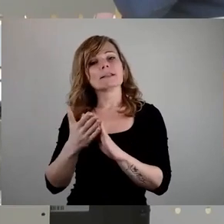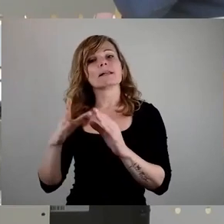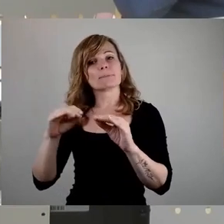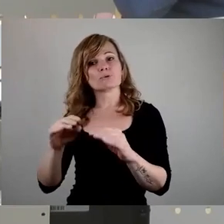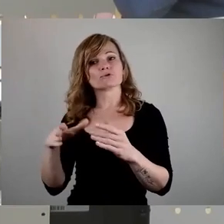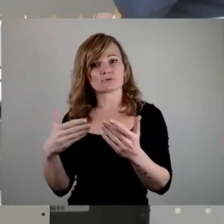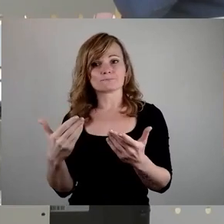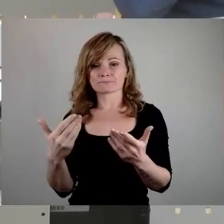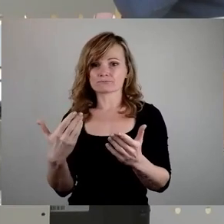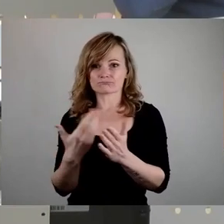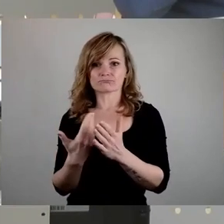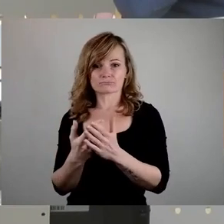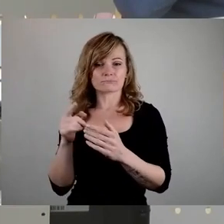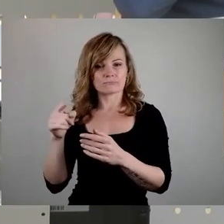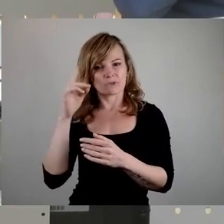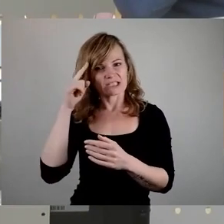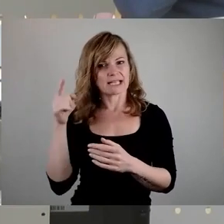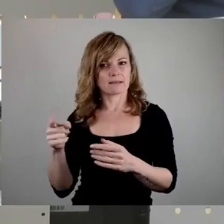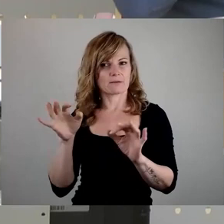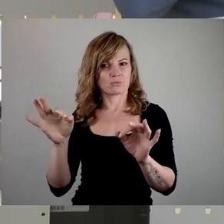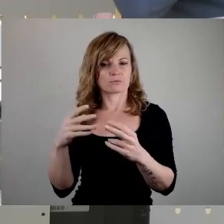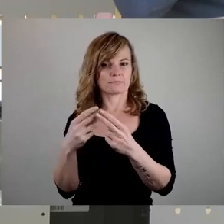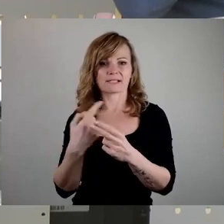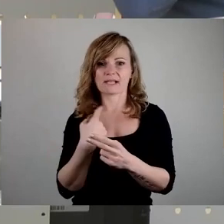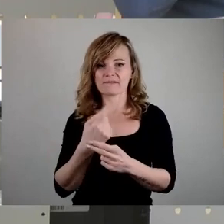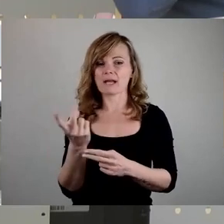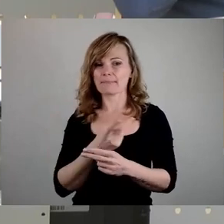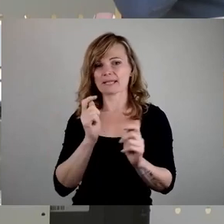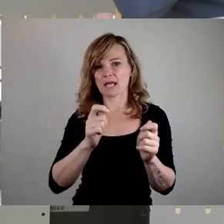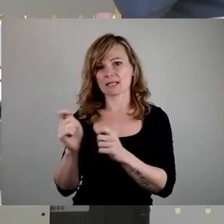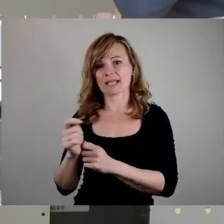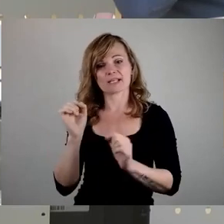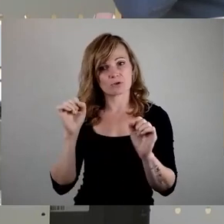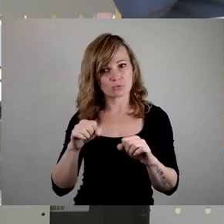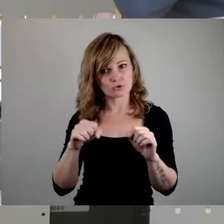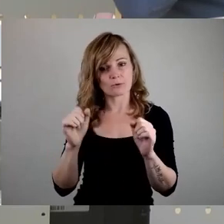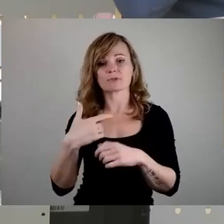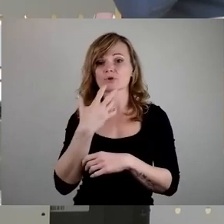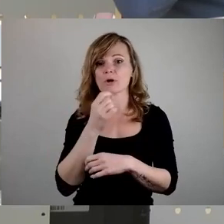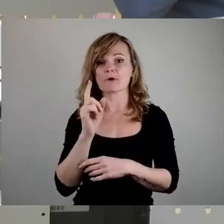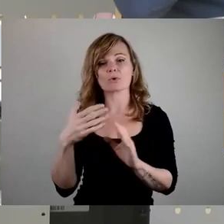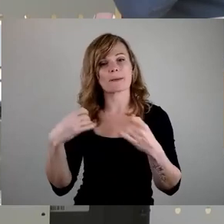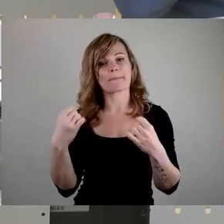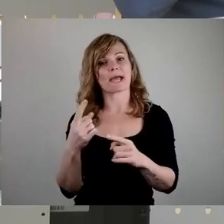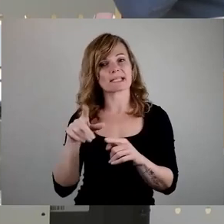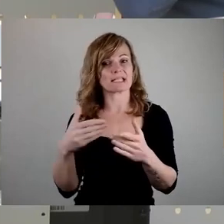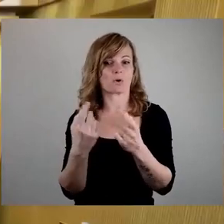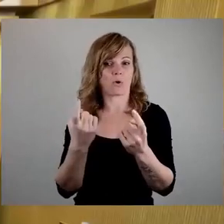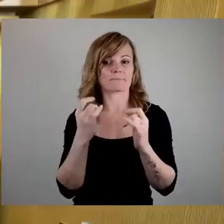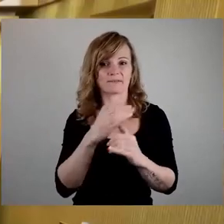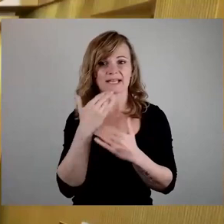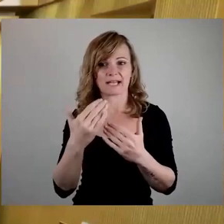insofern macht das dort Sinn. Und deswegen werden wir diesen beiden Anträgen heute zustimmen. Und ich hoffe, dass es am Ende auch eine Mehrheit hier im Rat gibt. Vielen Dank.